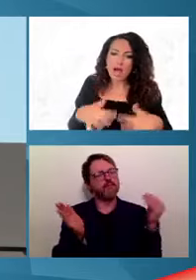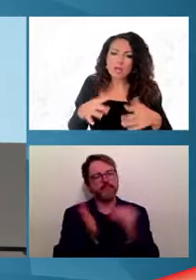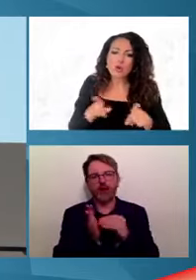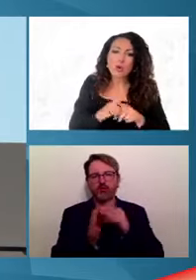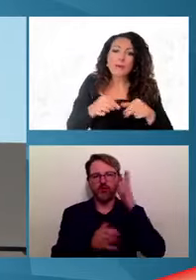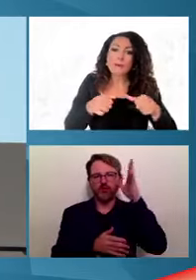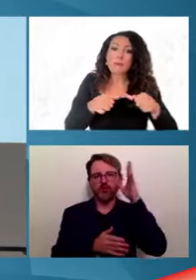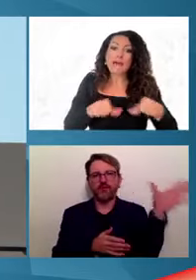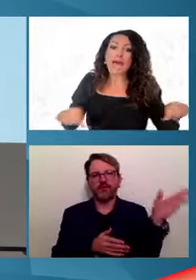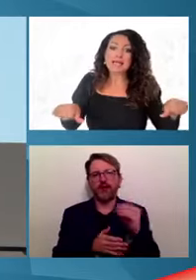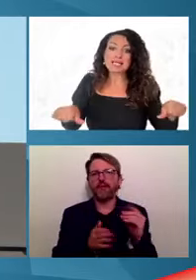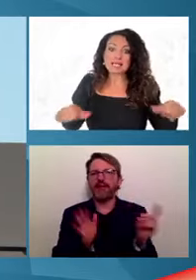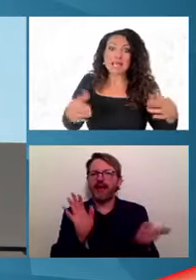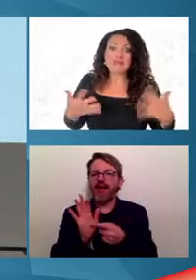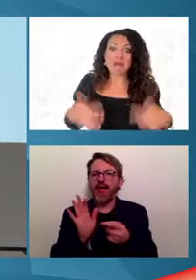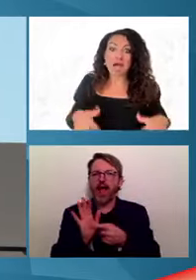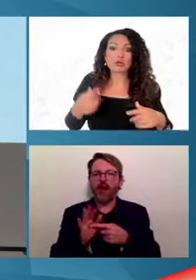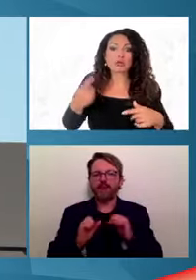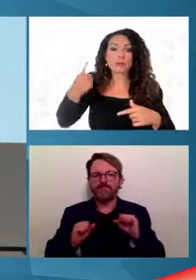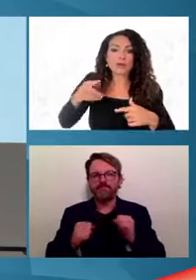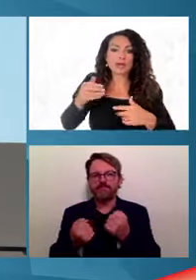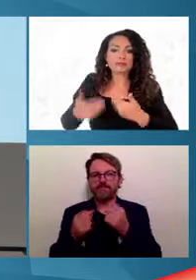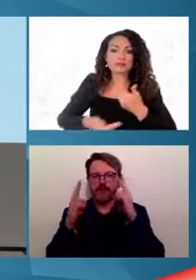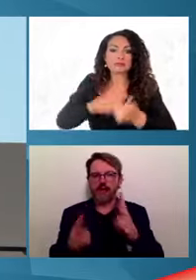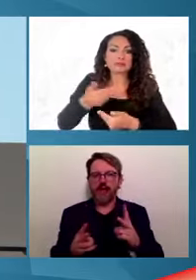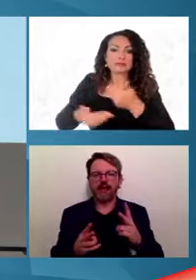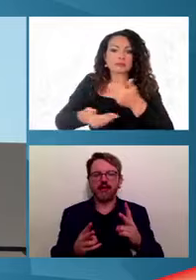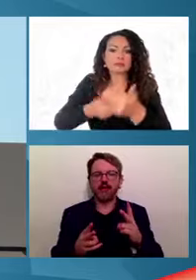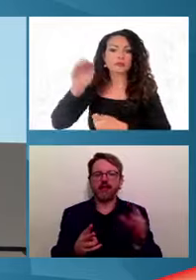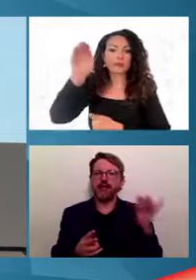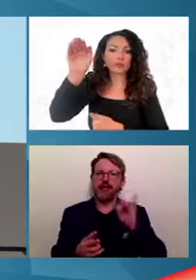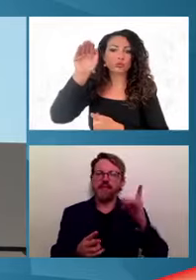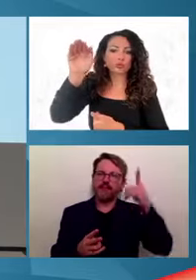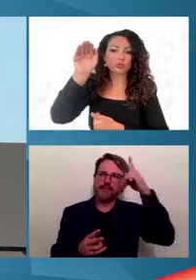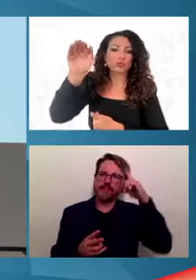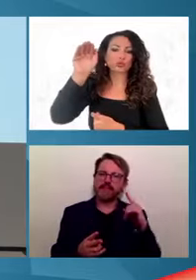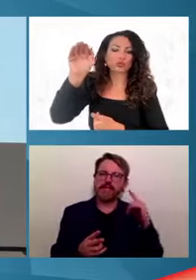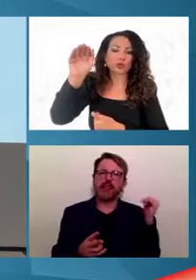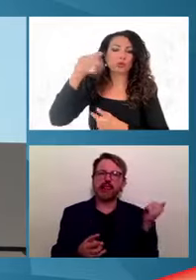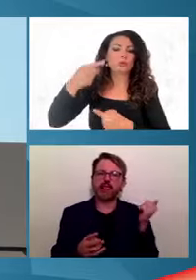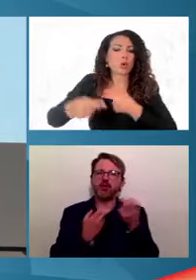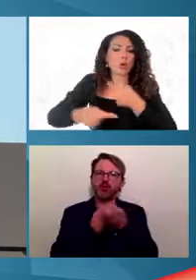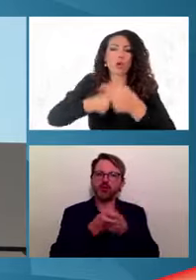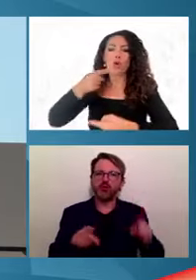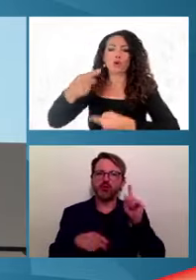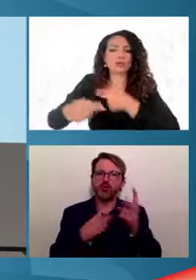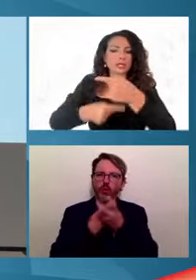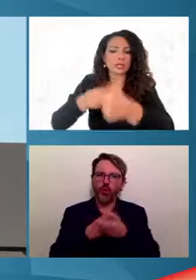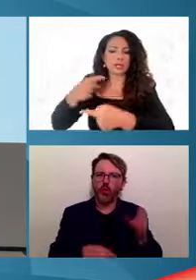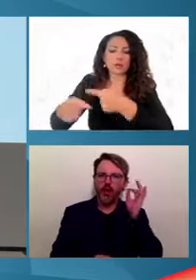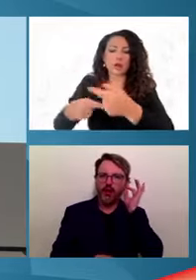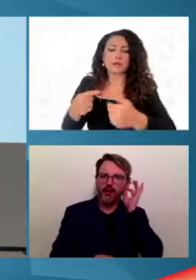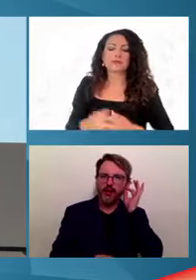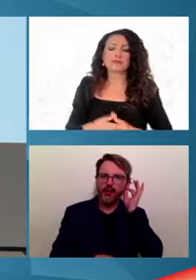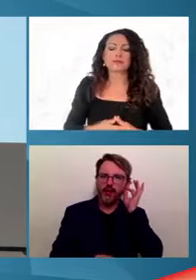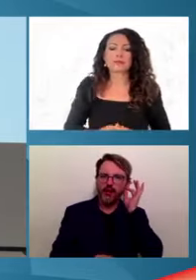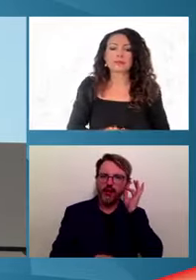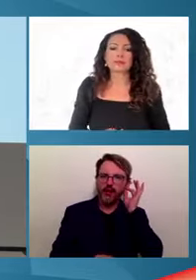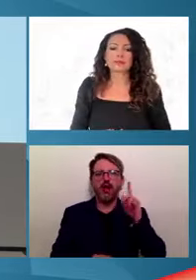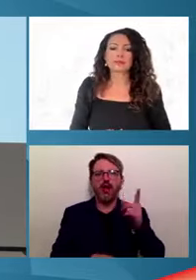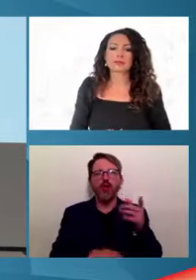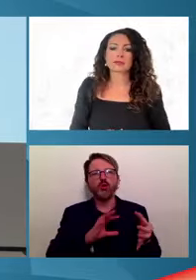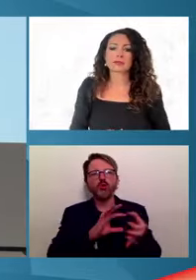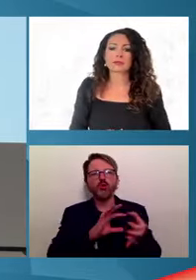zu bewältigen, im Sinne der Südtirolerinnen und Südtiroler, im Sinne dessen, dass wir das als Gemeinschaft tun, solidarisch tun